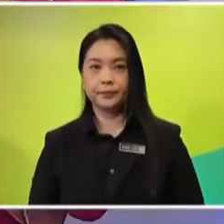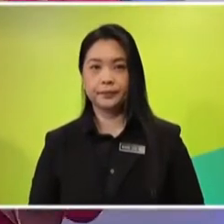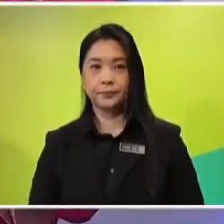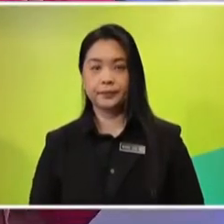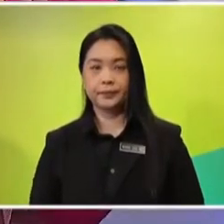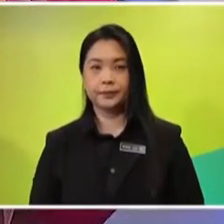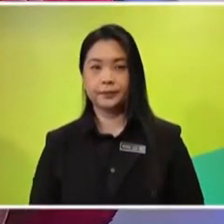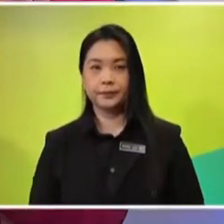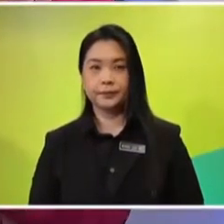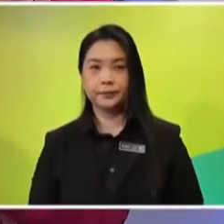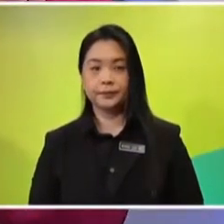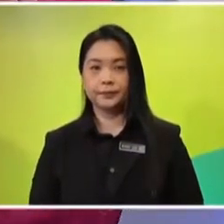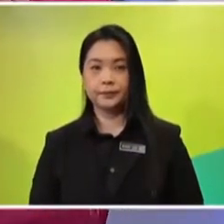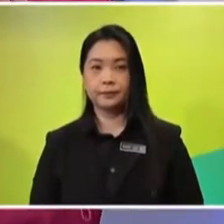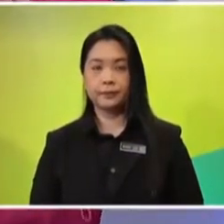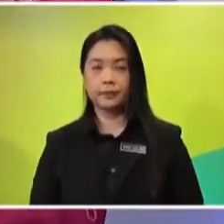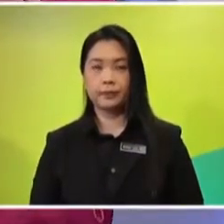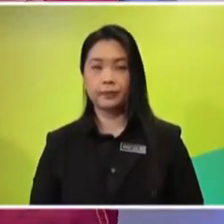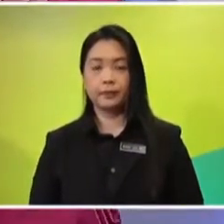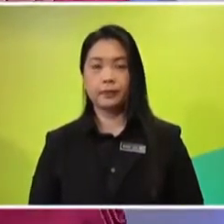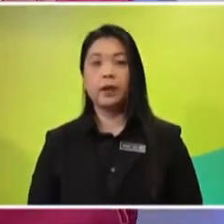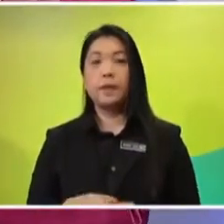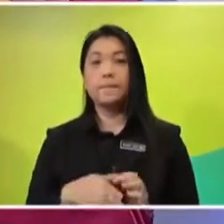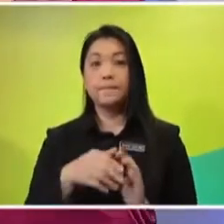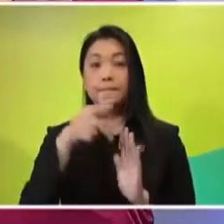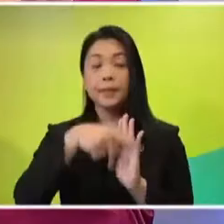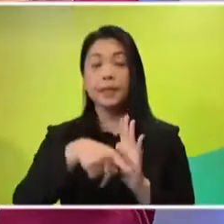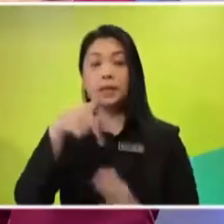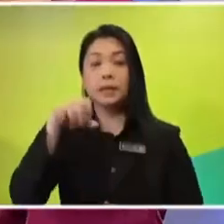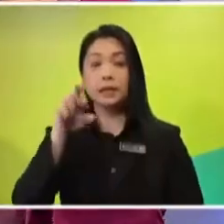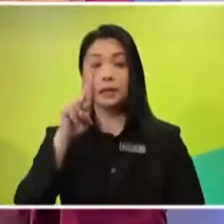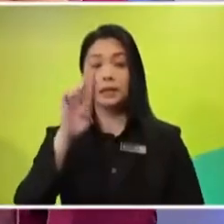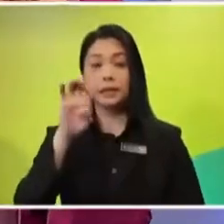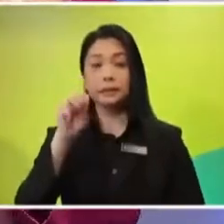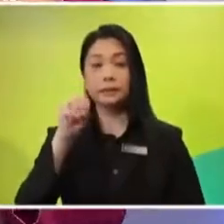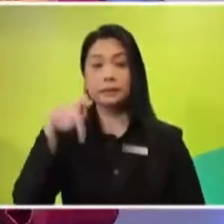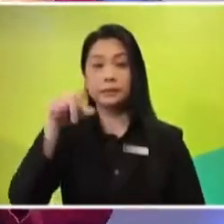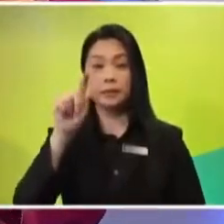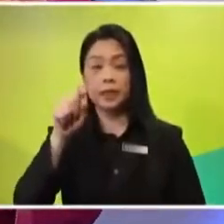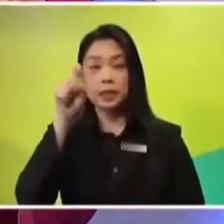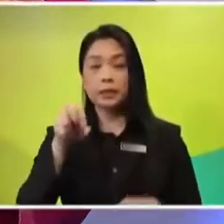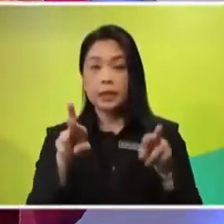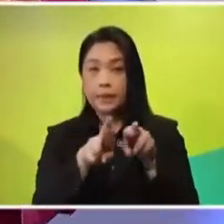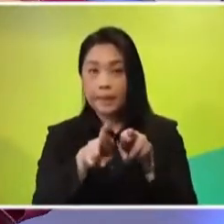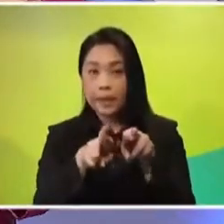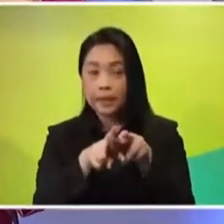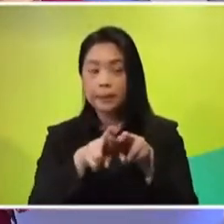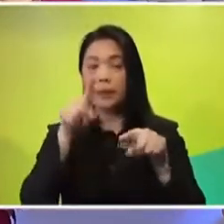2/4. Perempat ni kena rapat tau, Mira. Oh, tak boleh jarak ke, cikgu? Boleh. Sebab itulah cara